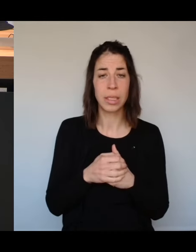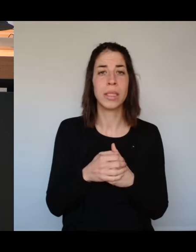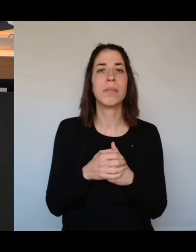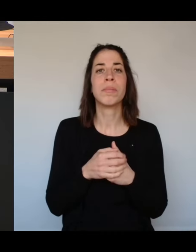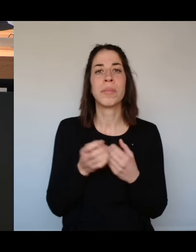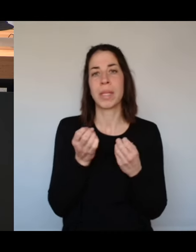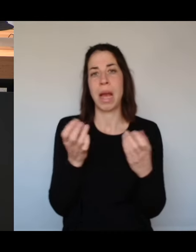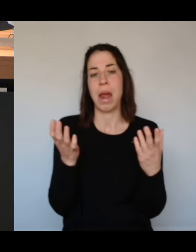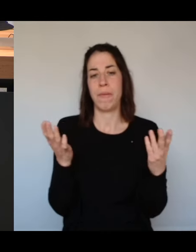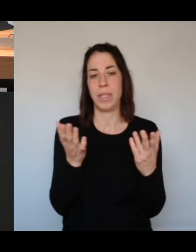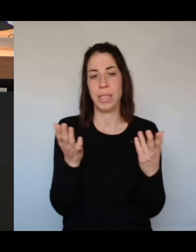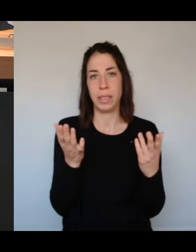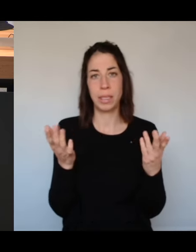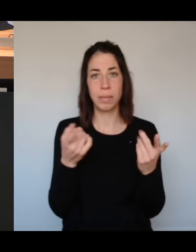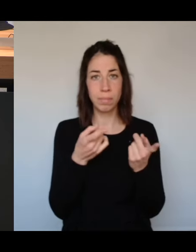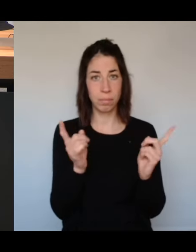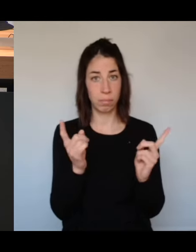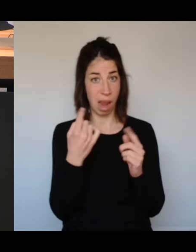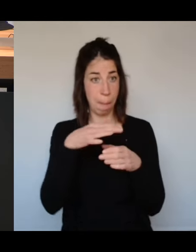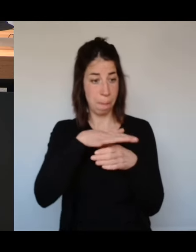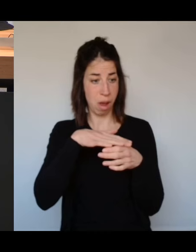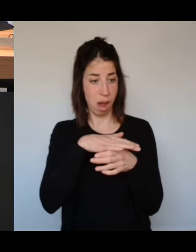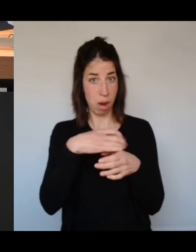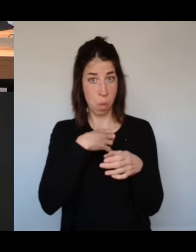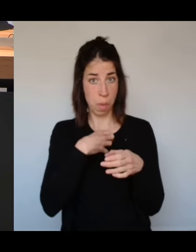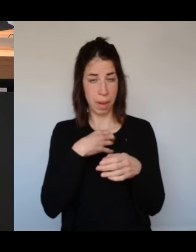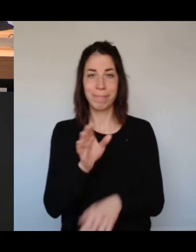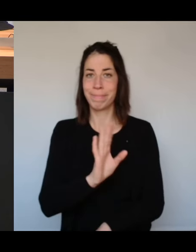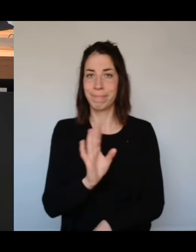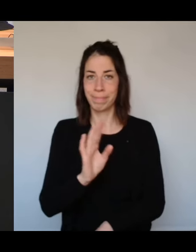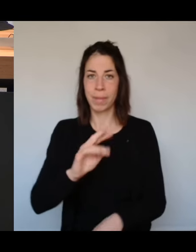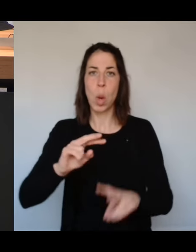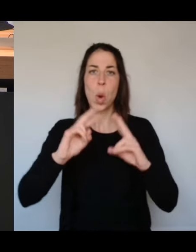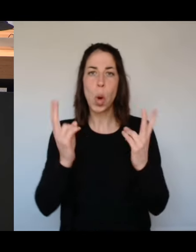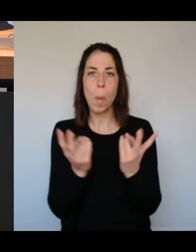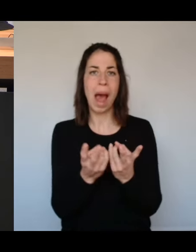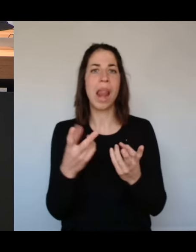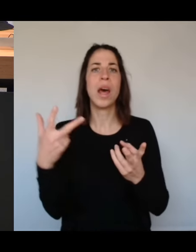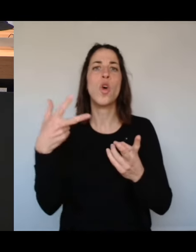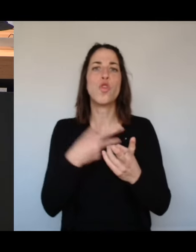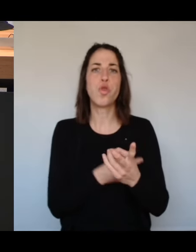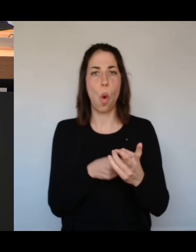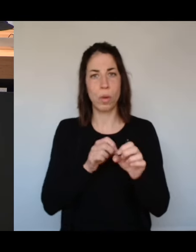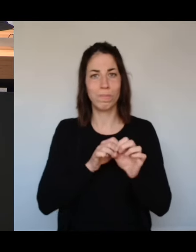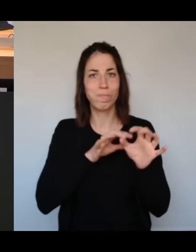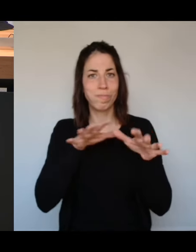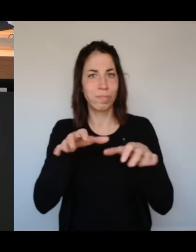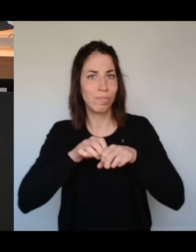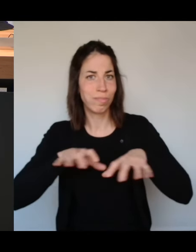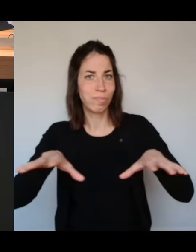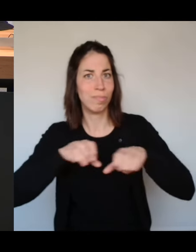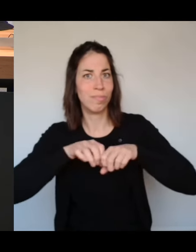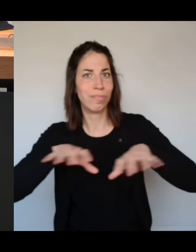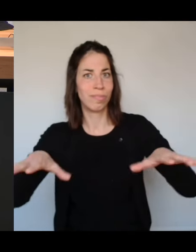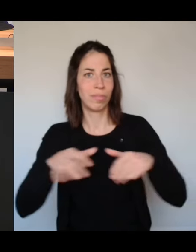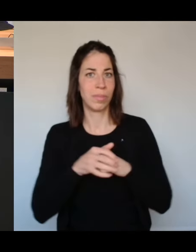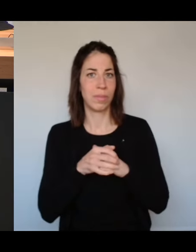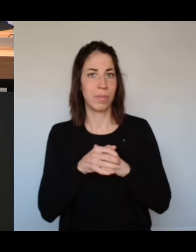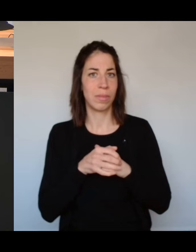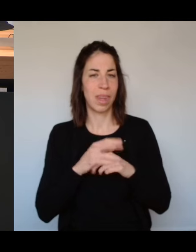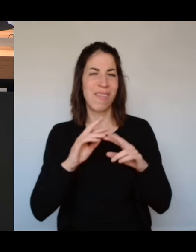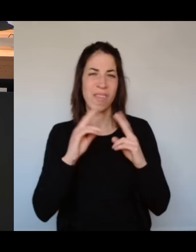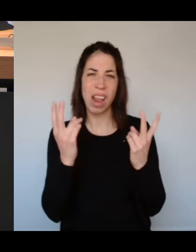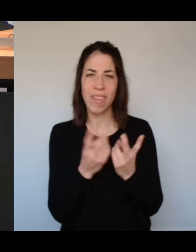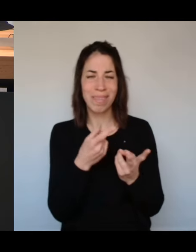sondern eine globale Drogenschwemme und die Situation von immer mehr abhängigen Menschen weltweit und damit auch bei uns in ganz Berlin.